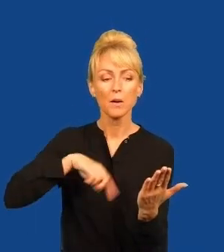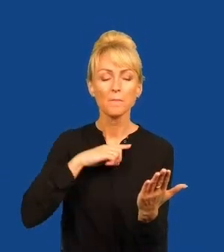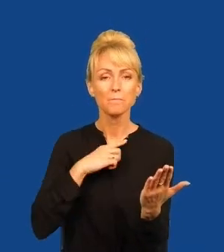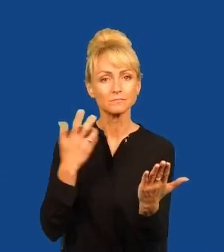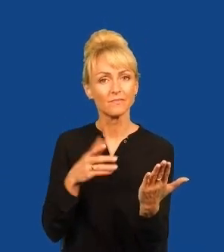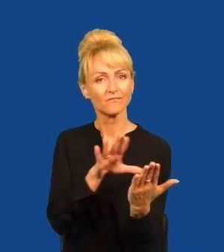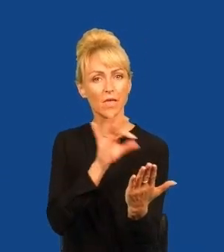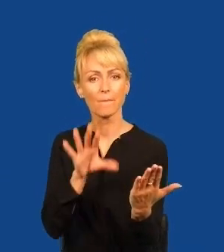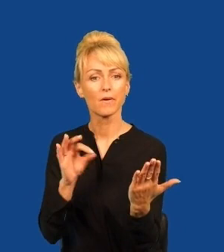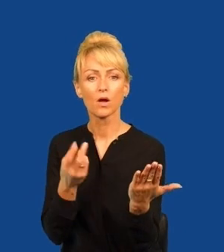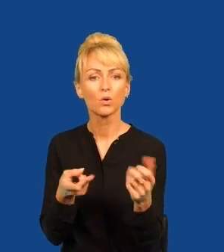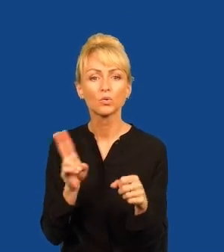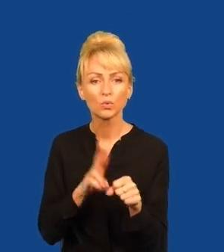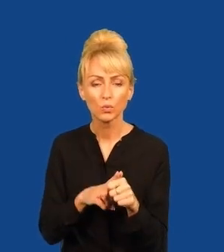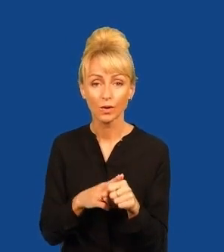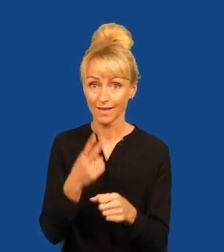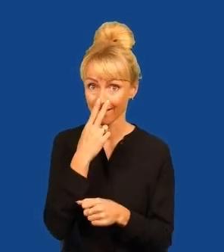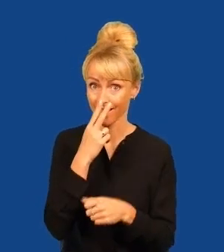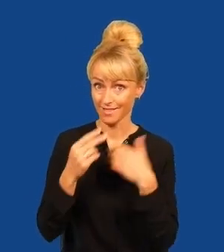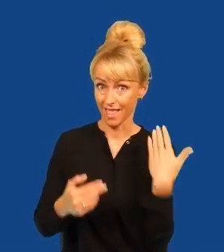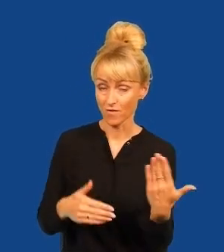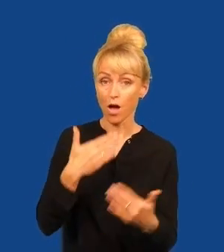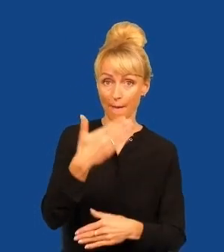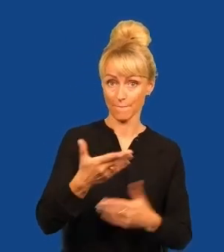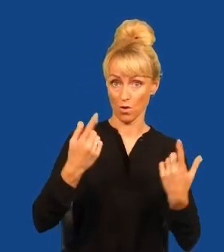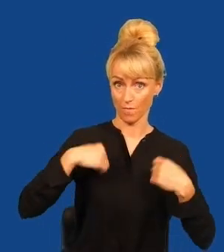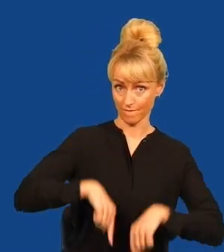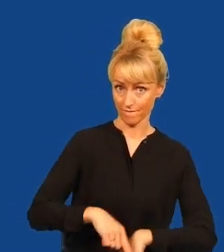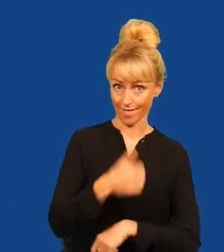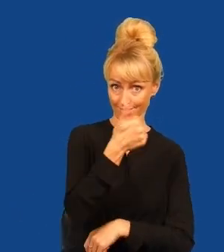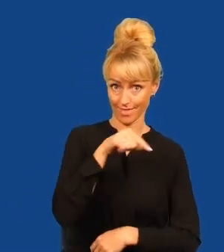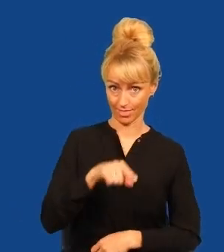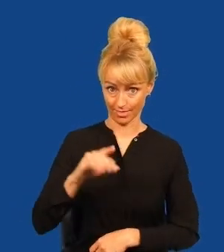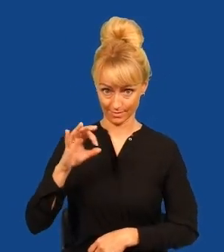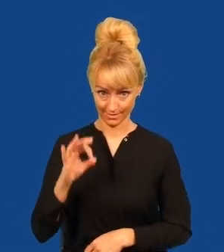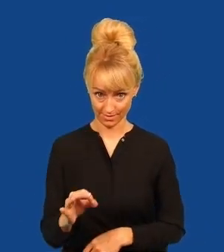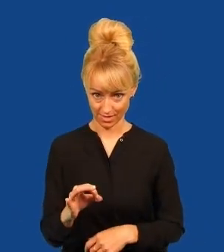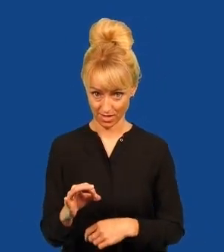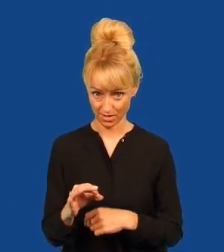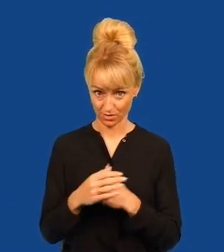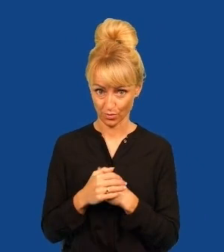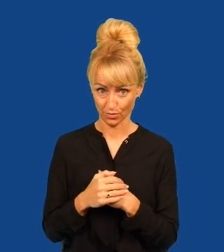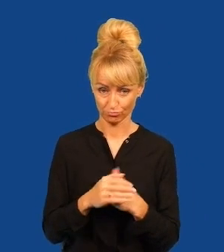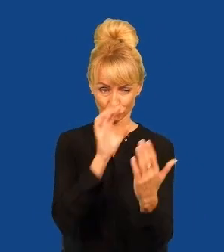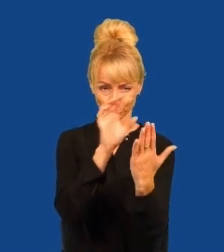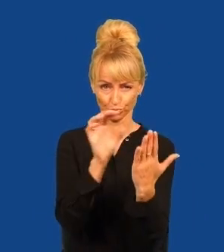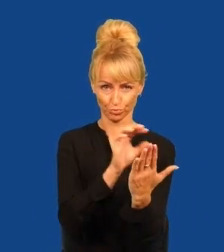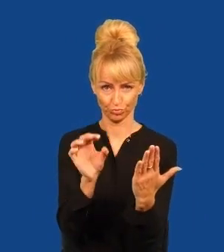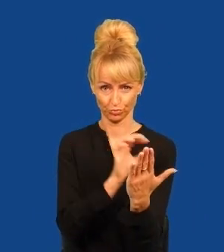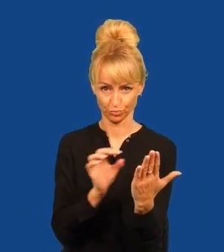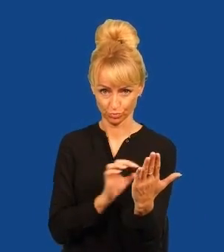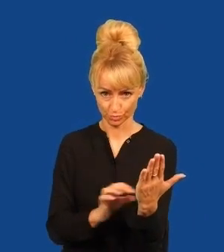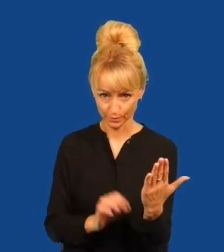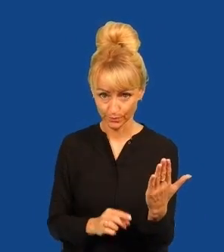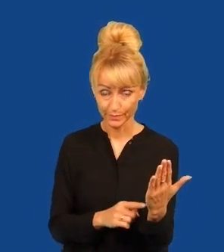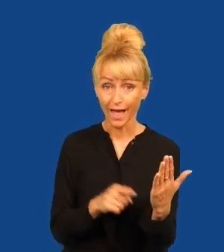zrealizować. To, co widzicie z lewej strony, to jest mObywatel 1.0, który dostaliśmy. To jest jedna z tych iteracji 10, o których wam mówiłem, a to jest